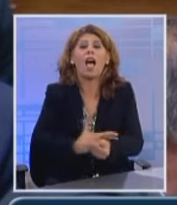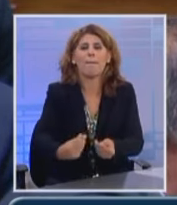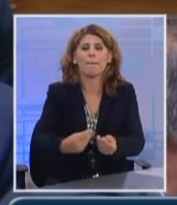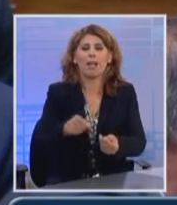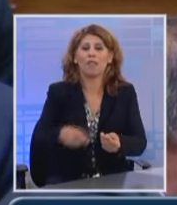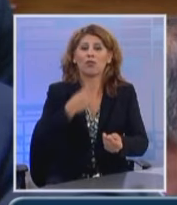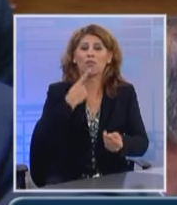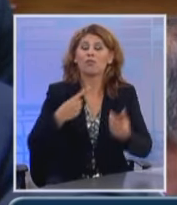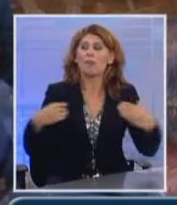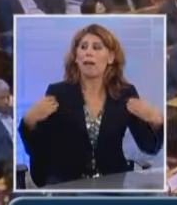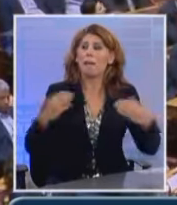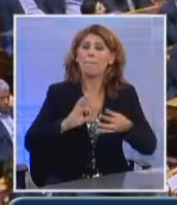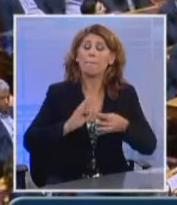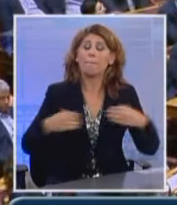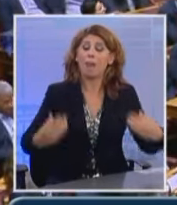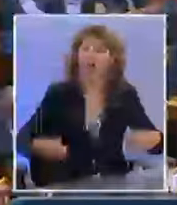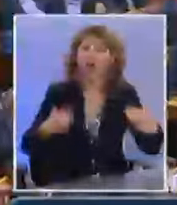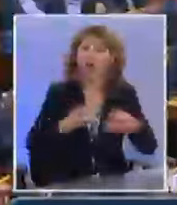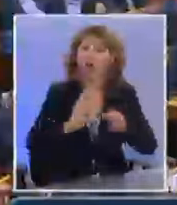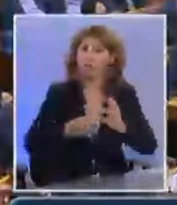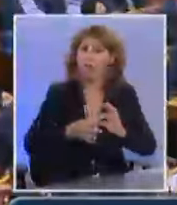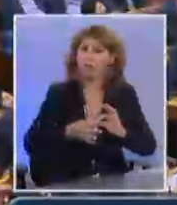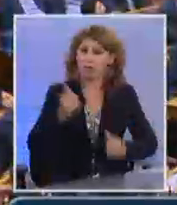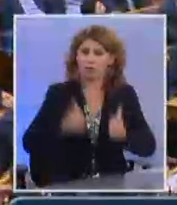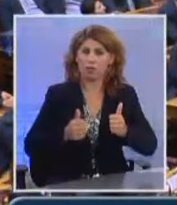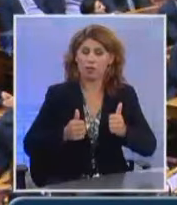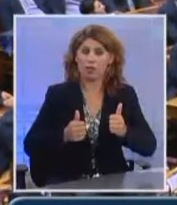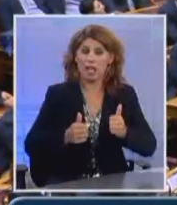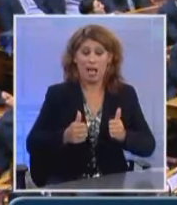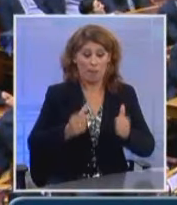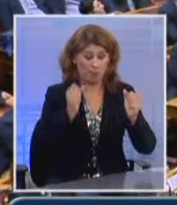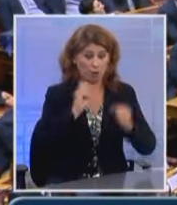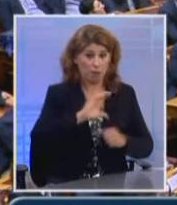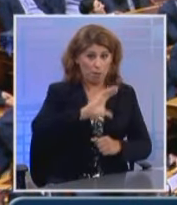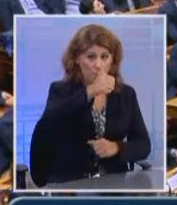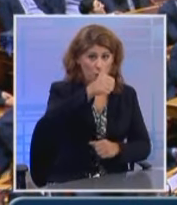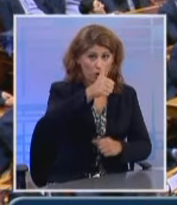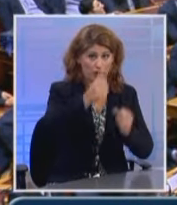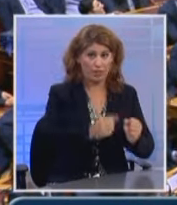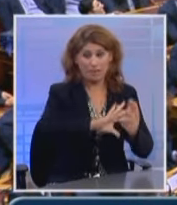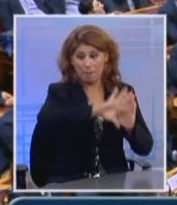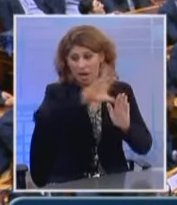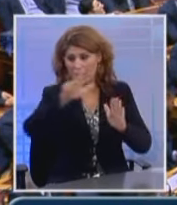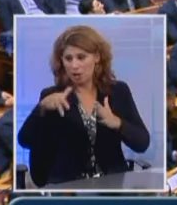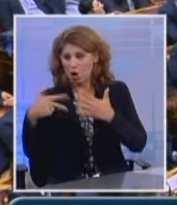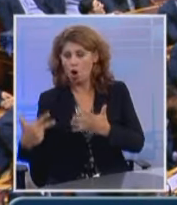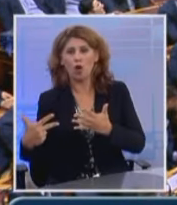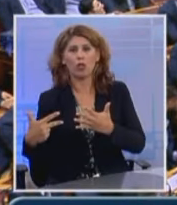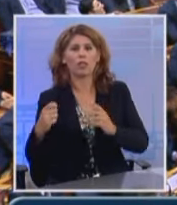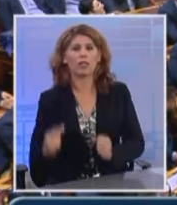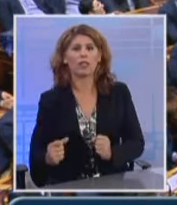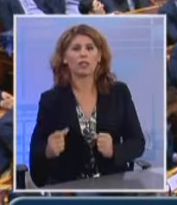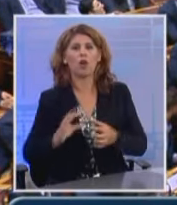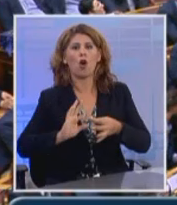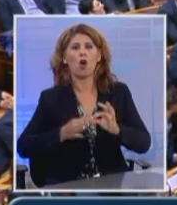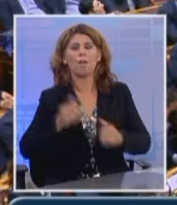λέγεται Παραολυμπιάδα. Όλα τα παιδιά πήρανε από την πρώτη θέση χρυσό μετάλλιο μέχρι την 8η θέση λέγονται Ολυμπιονίκες. Τα